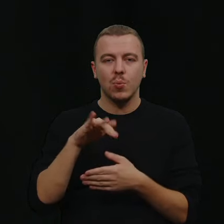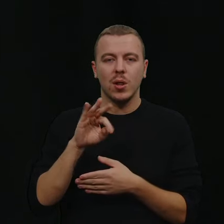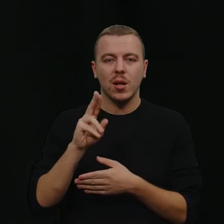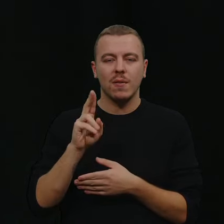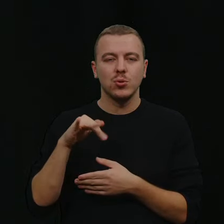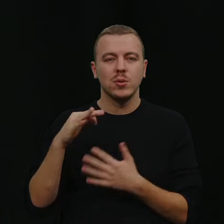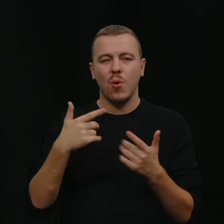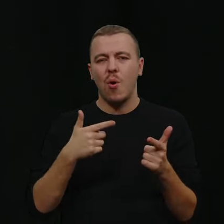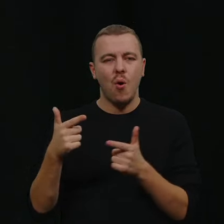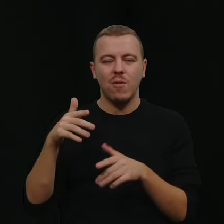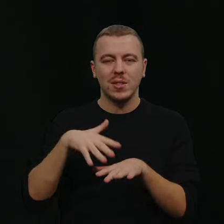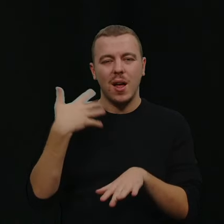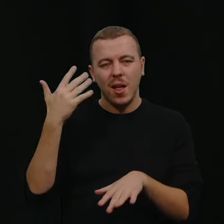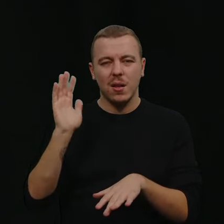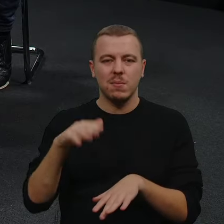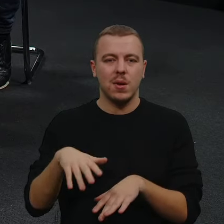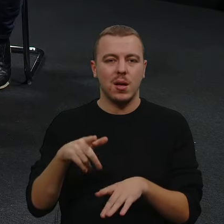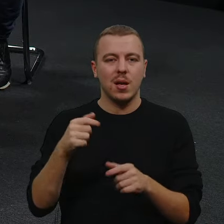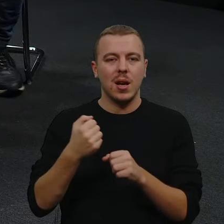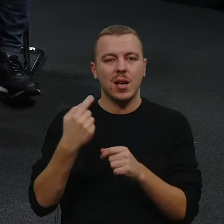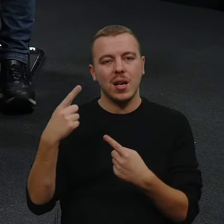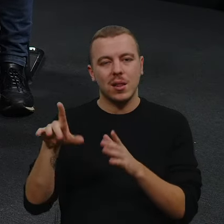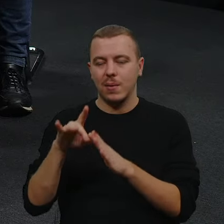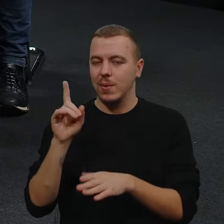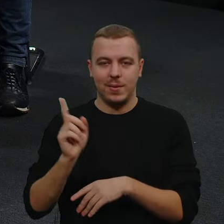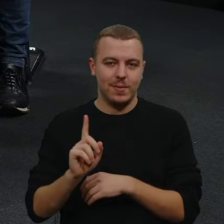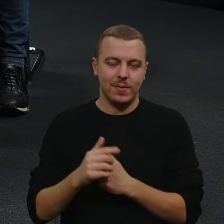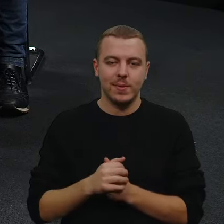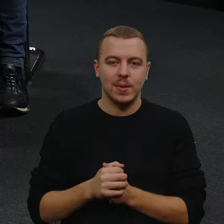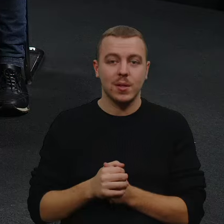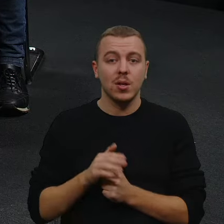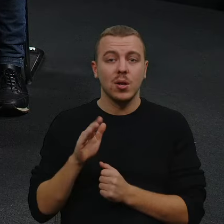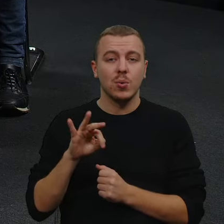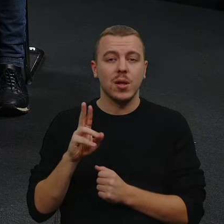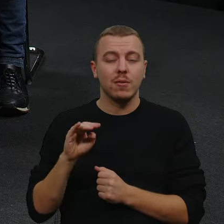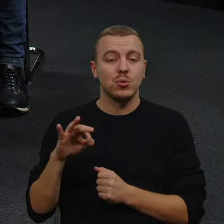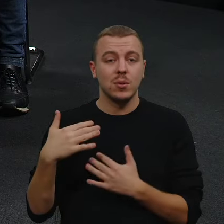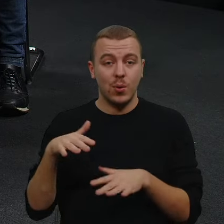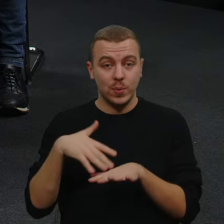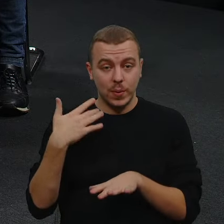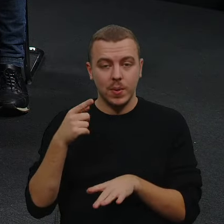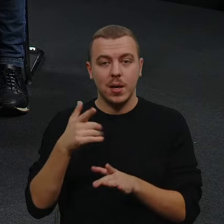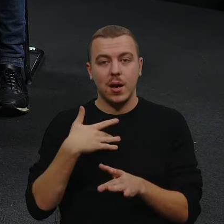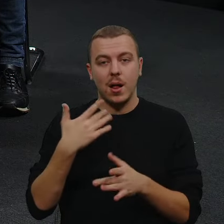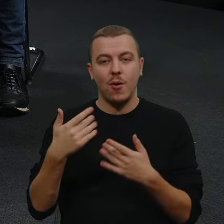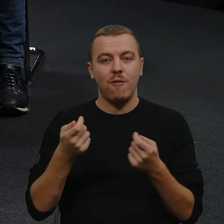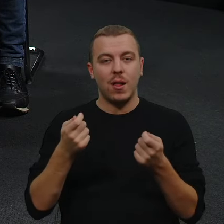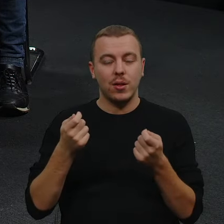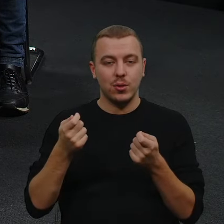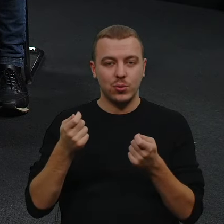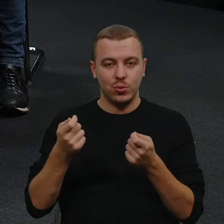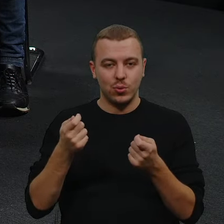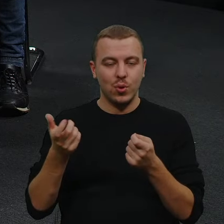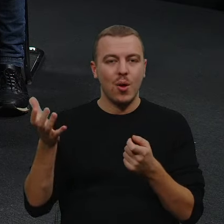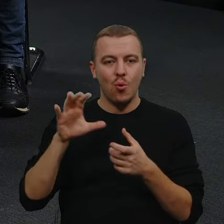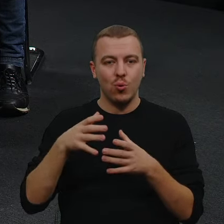Butkevičius yra Seime ir, taip. Ir reikėtų rinkti kitą kandidatą. Ir Butkevičius yra Seime ir galimai netgi ir valdančiojoje, daugum valdančiojoje,